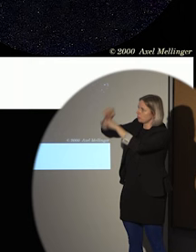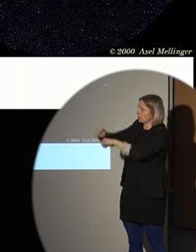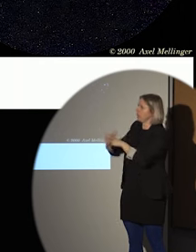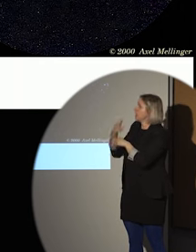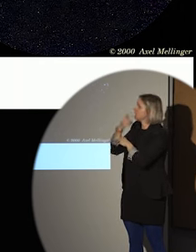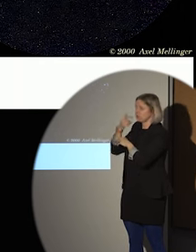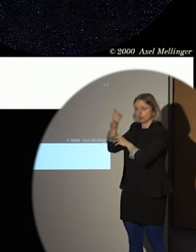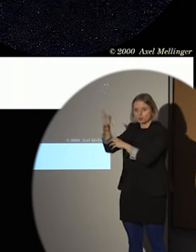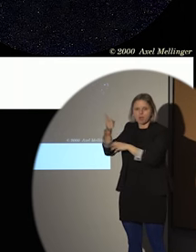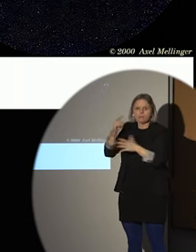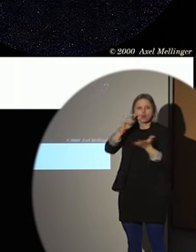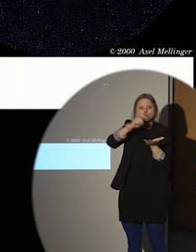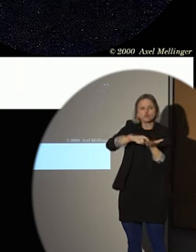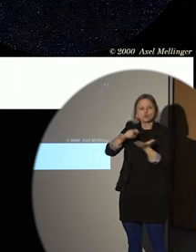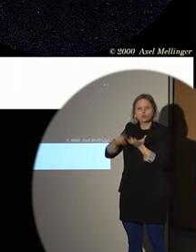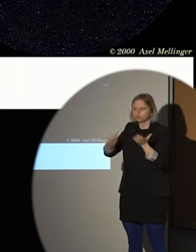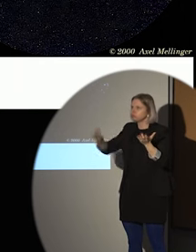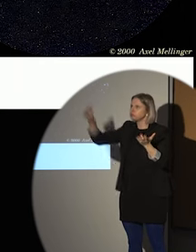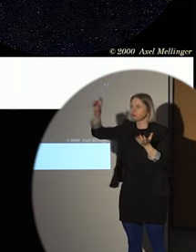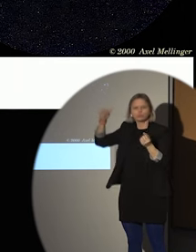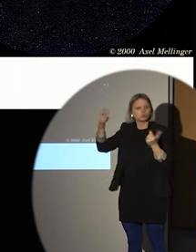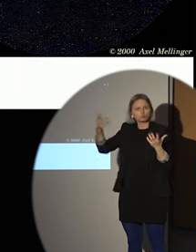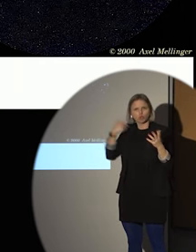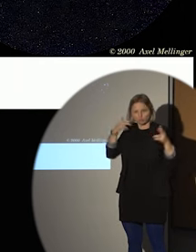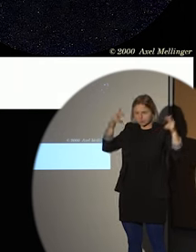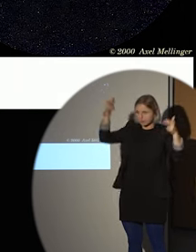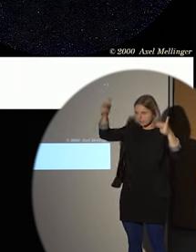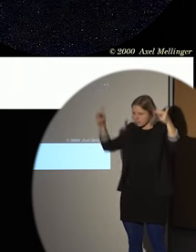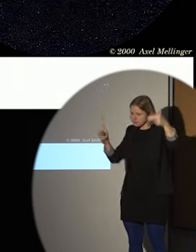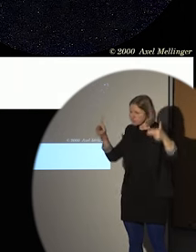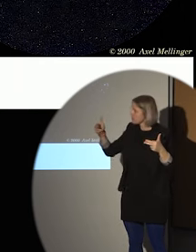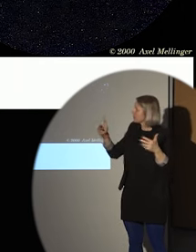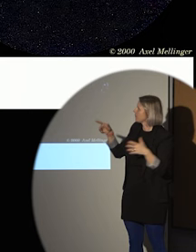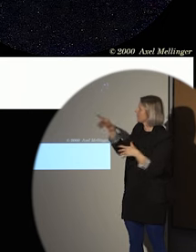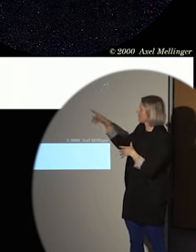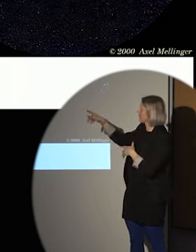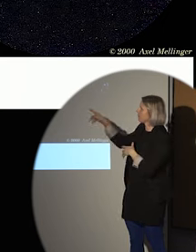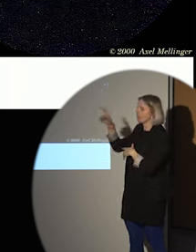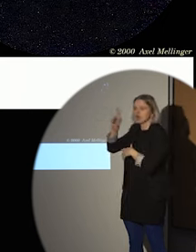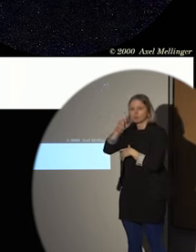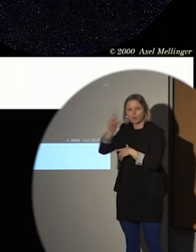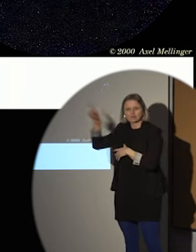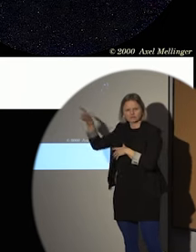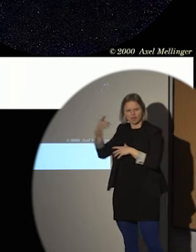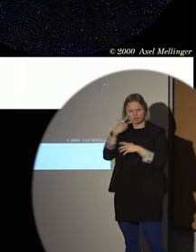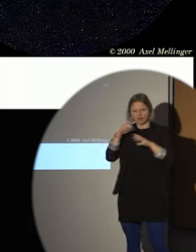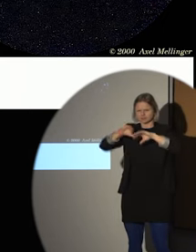plusieurs observatoires. Parce que ce que vous voyez ici, c'est la projection de notre Voie lactée sur le